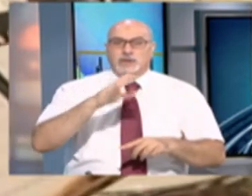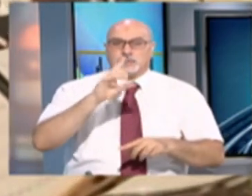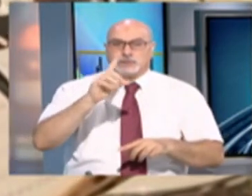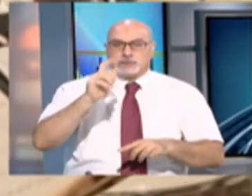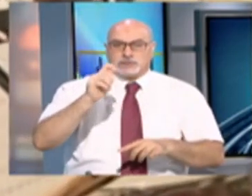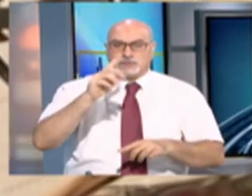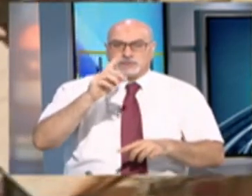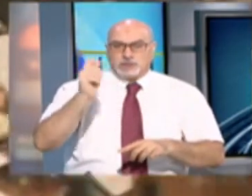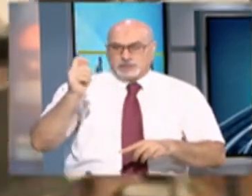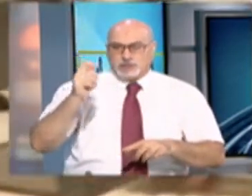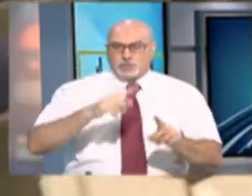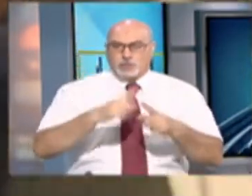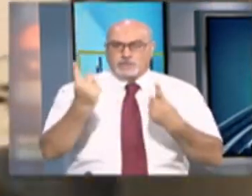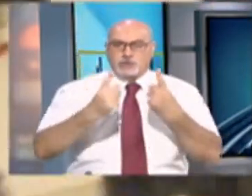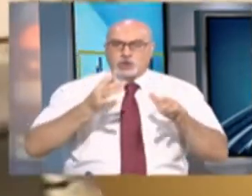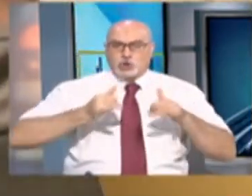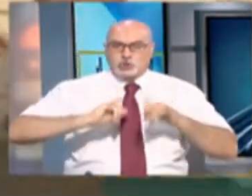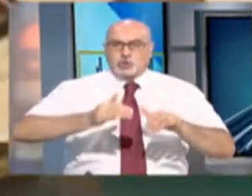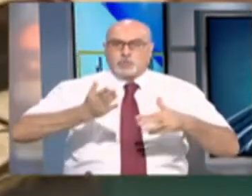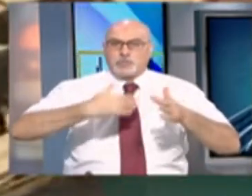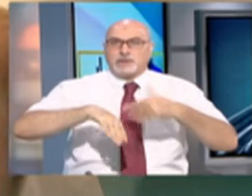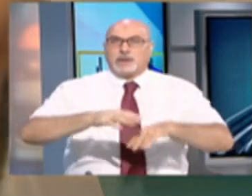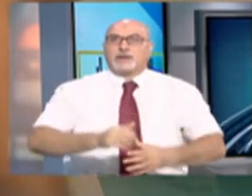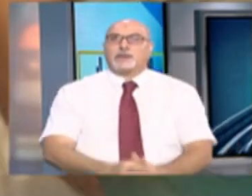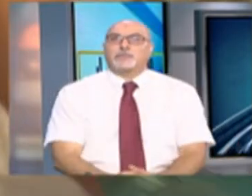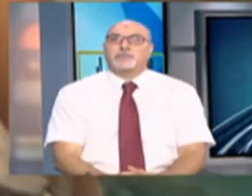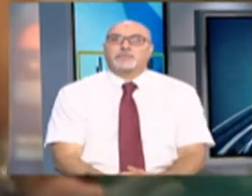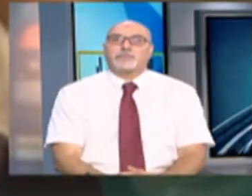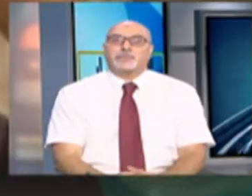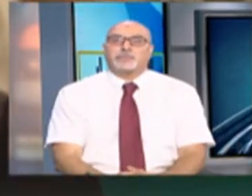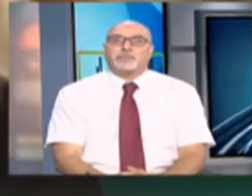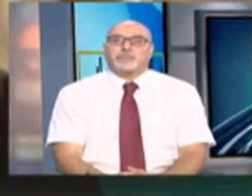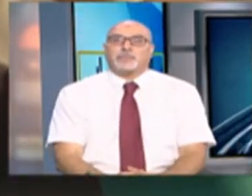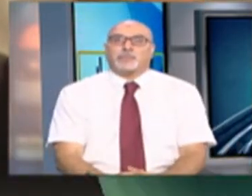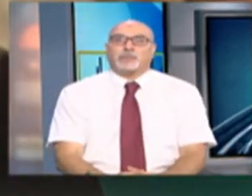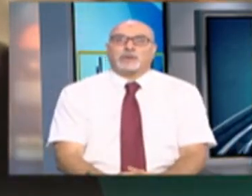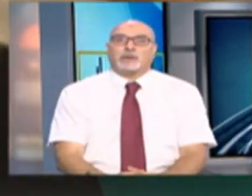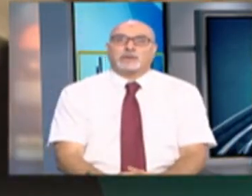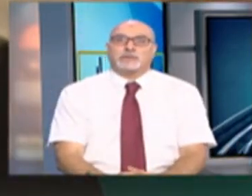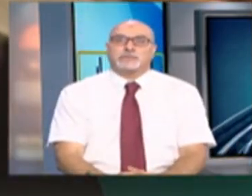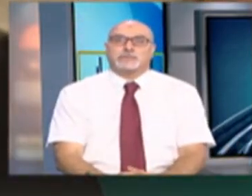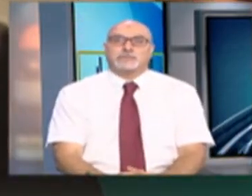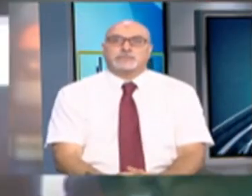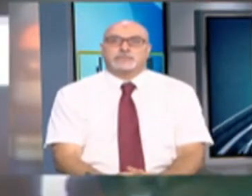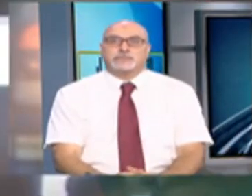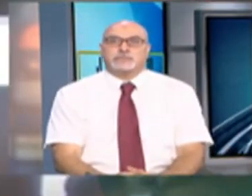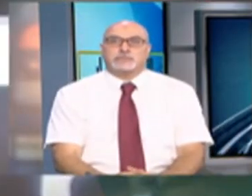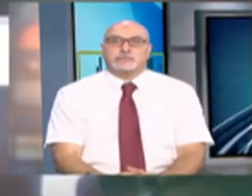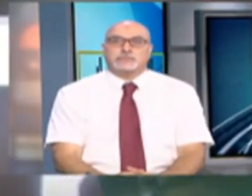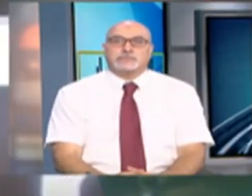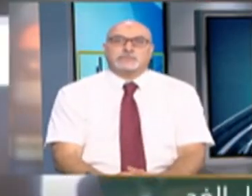بمناسبة حفل افتتاح ألعاب البحر الأبيض المتوسط. كان عمل آخر